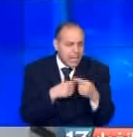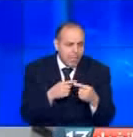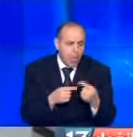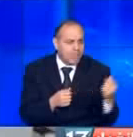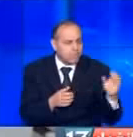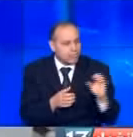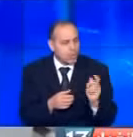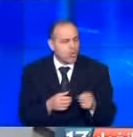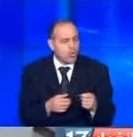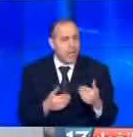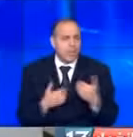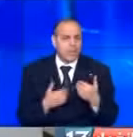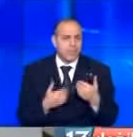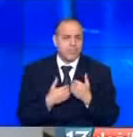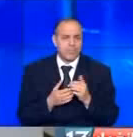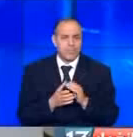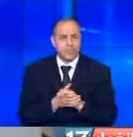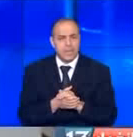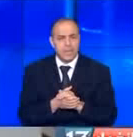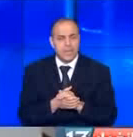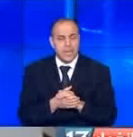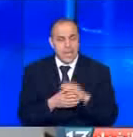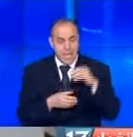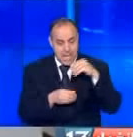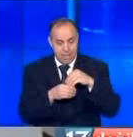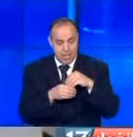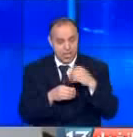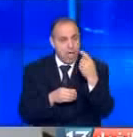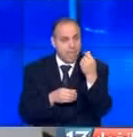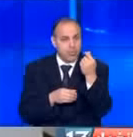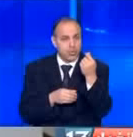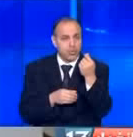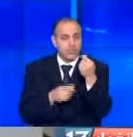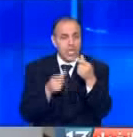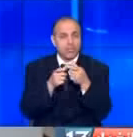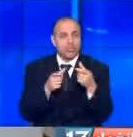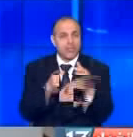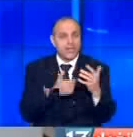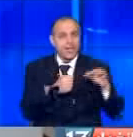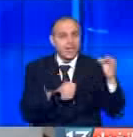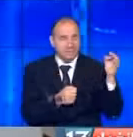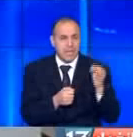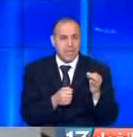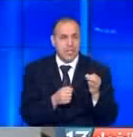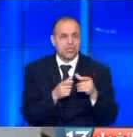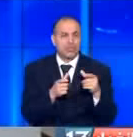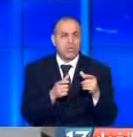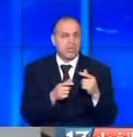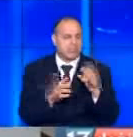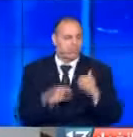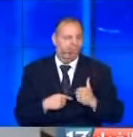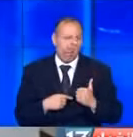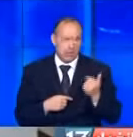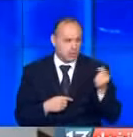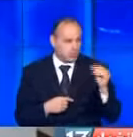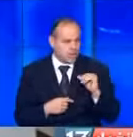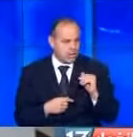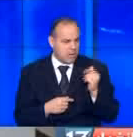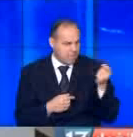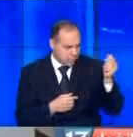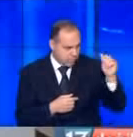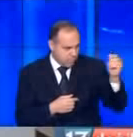بدرجة الوصول إلى القروض وفتح حسابات بنكية أو بريدية واستعمال الخدمات المالية بصفة عامة. في